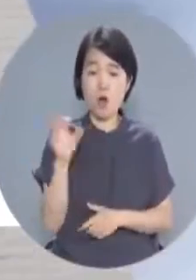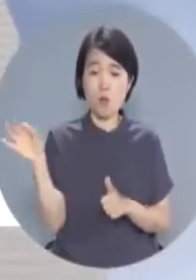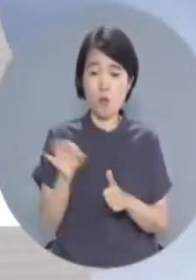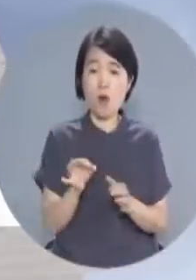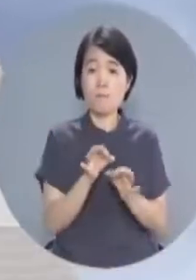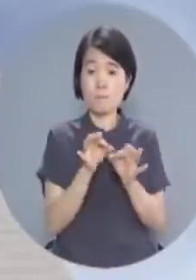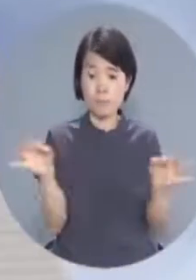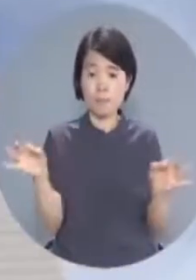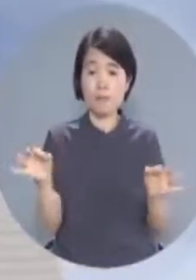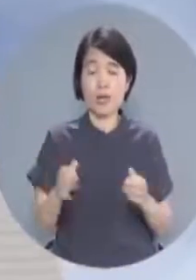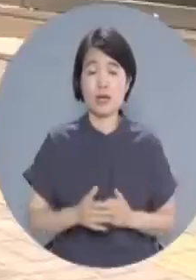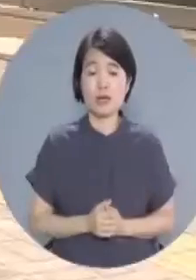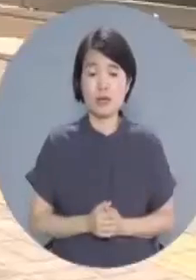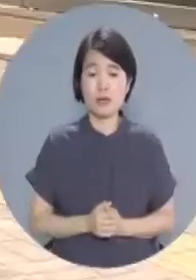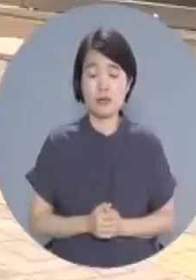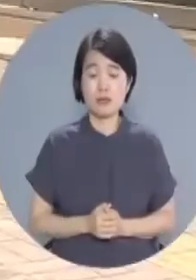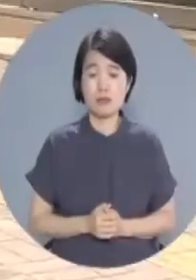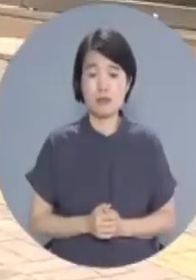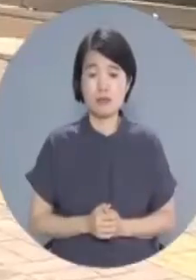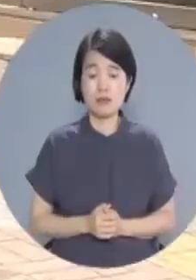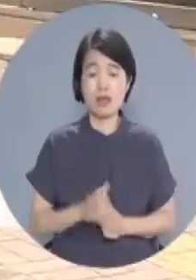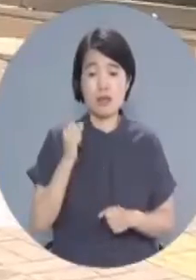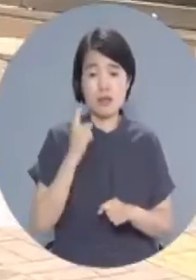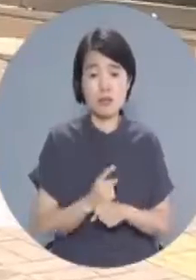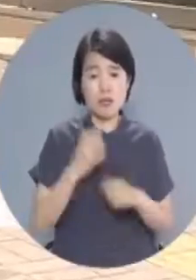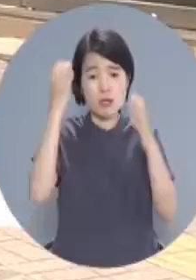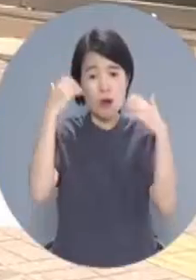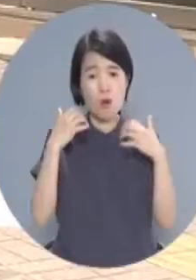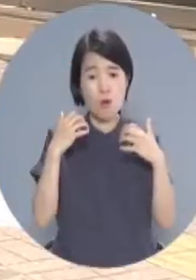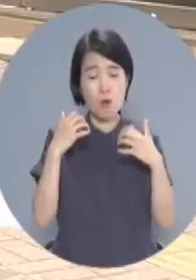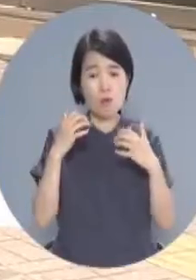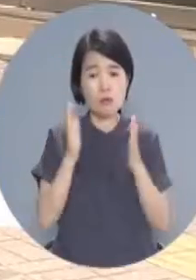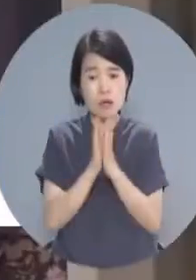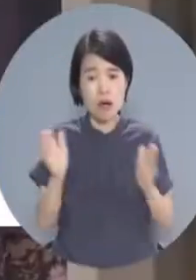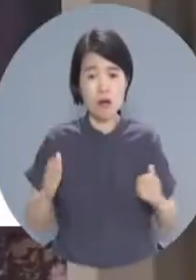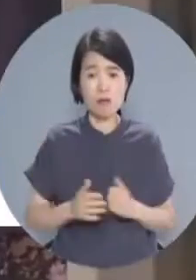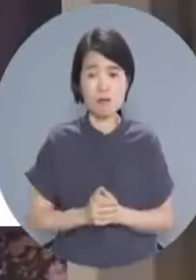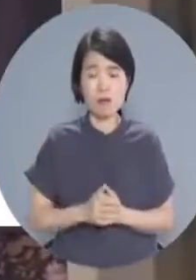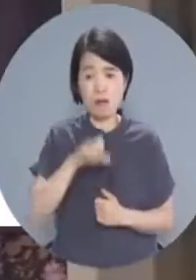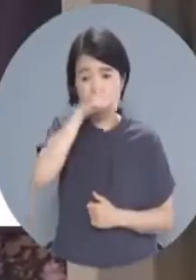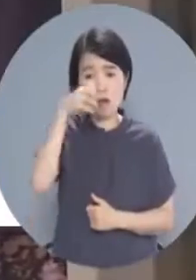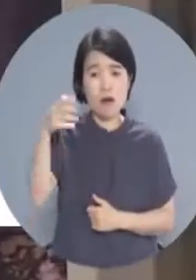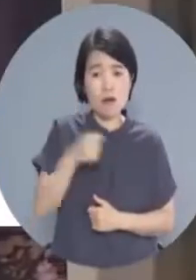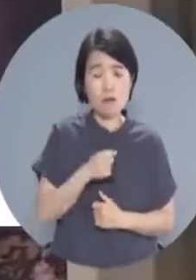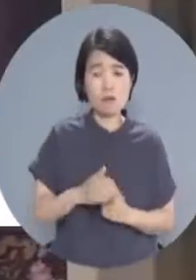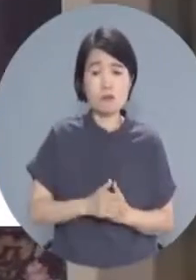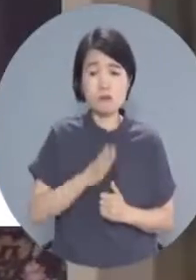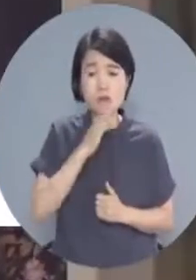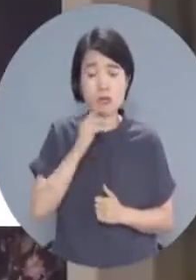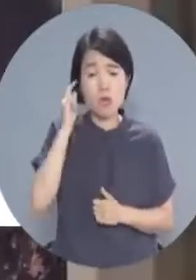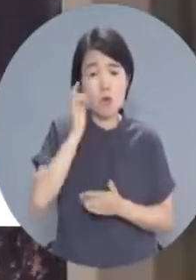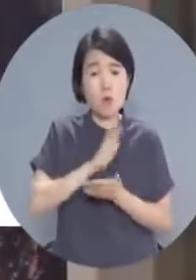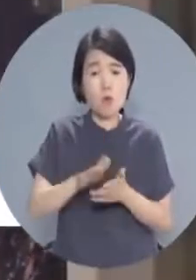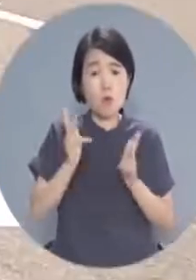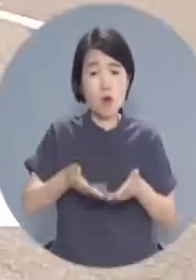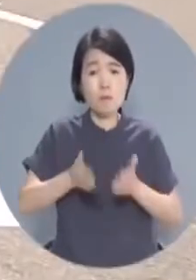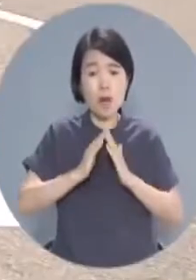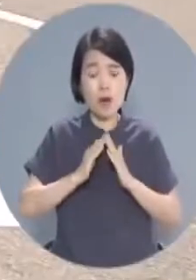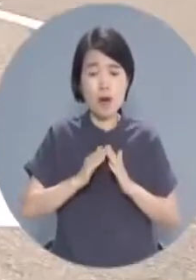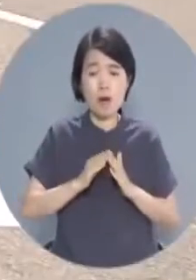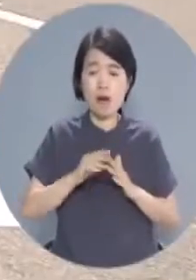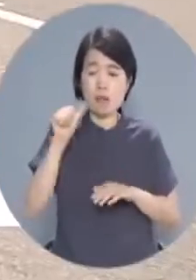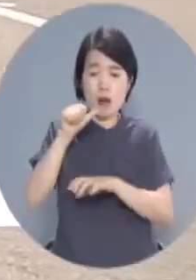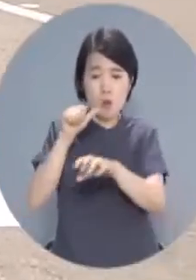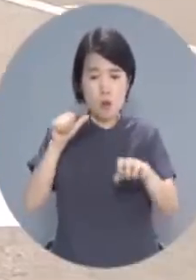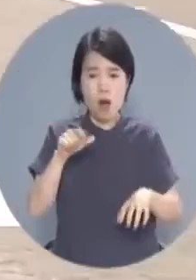보조금을 나눠줬습니다. 그런데 이미 무더워진 지금까지도 이 예산을 가지고 실제로 에어커튼 설치를 마친 곳은